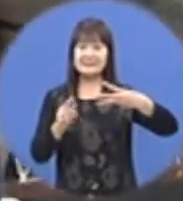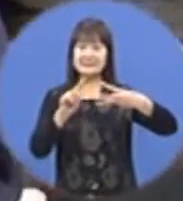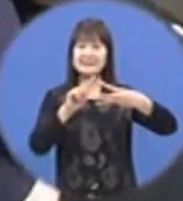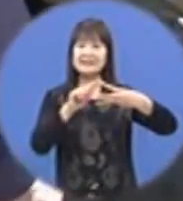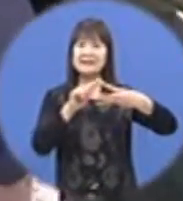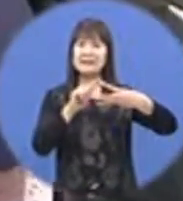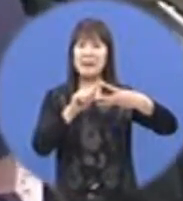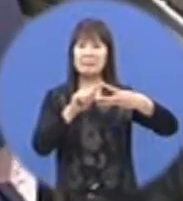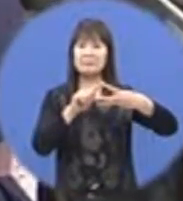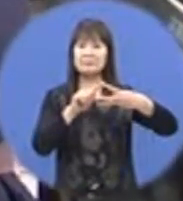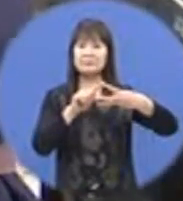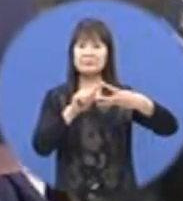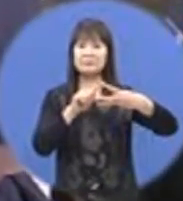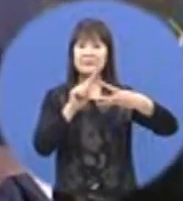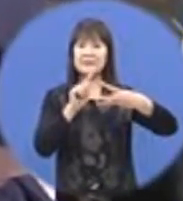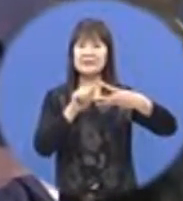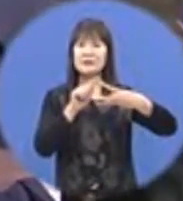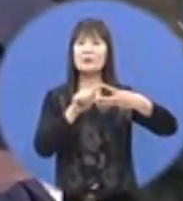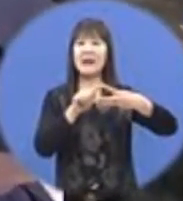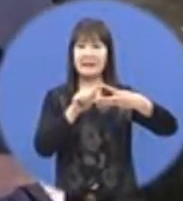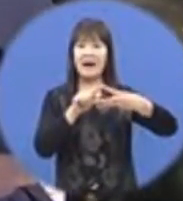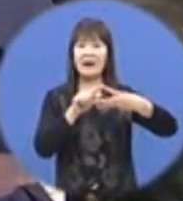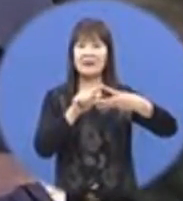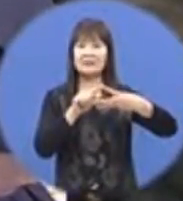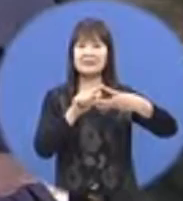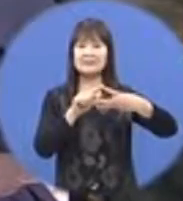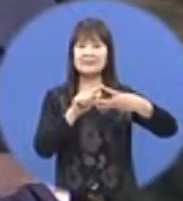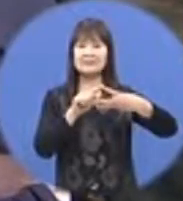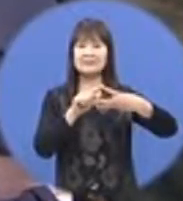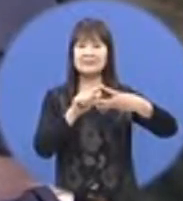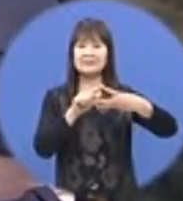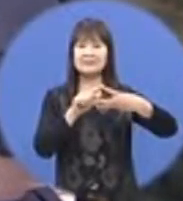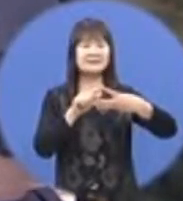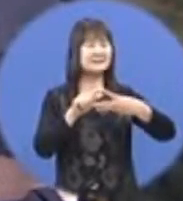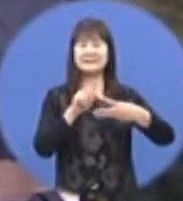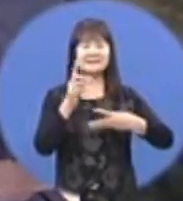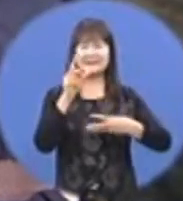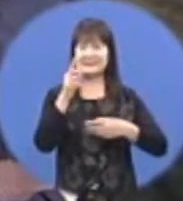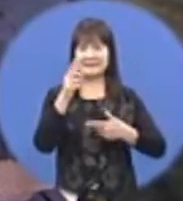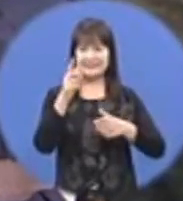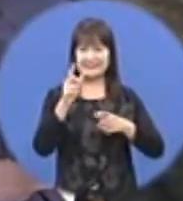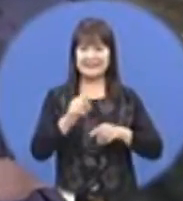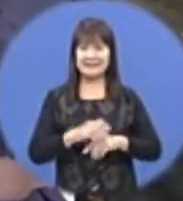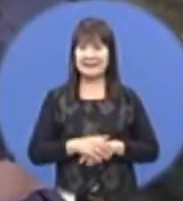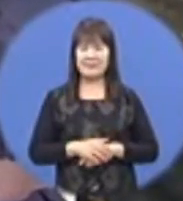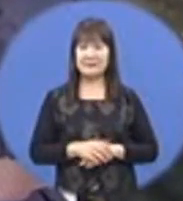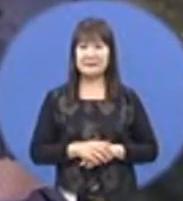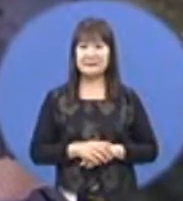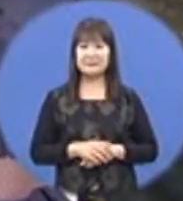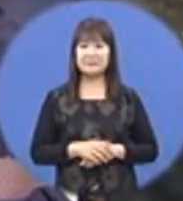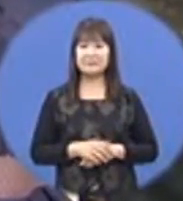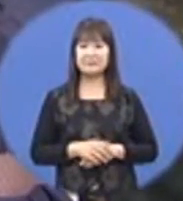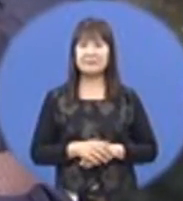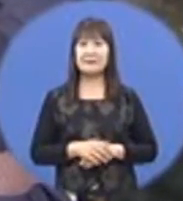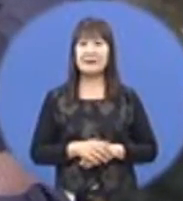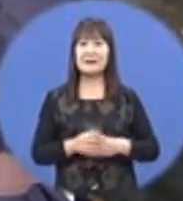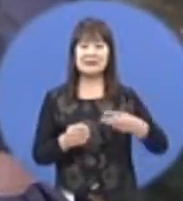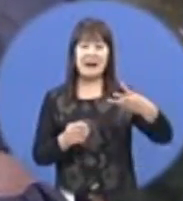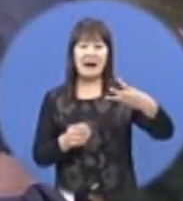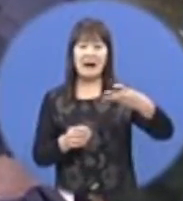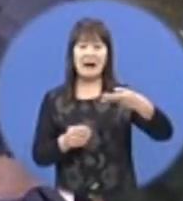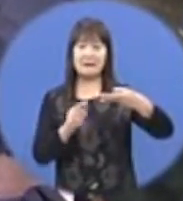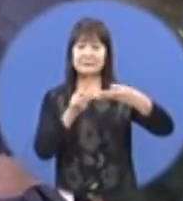1番の頼方、 はい、頼方、頼方ではありません。 違う。 違います。さあ、どれでしょ